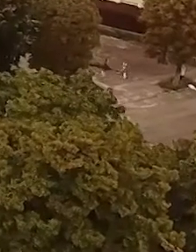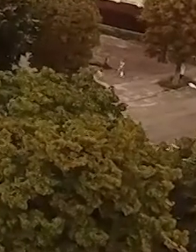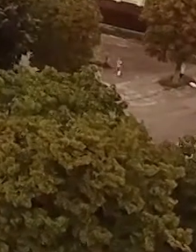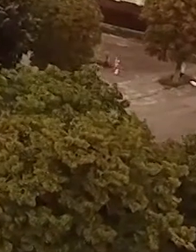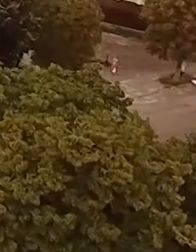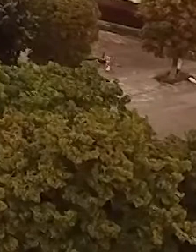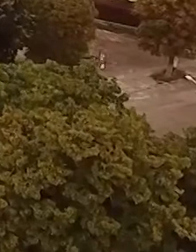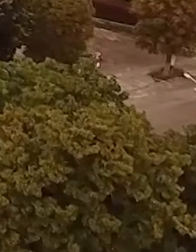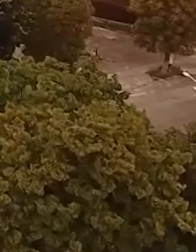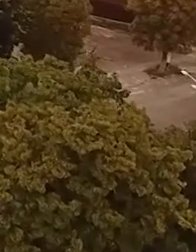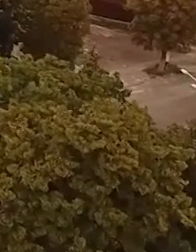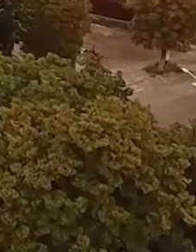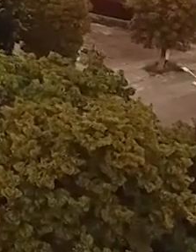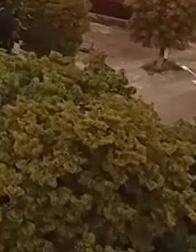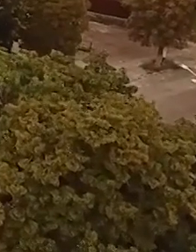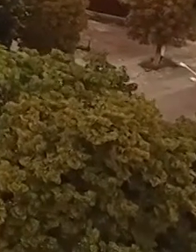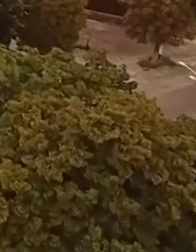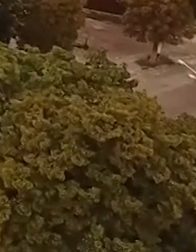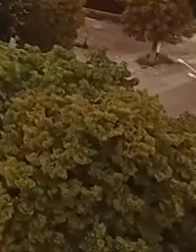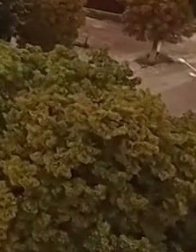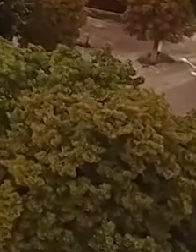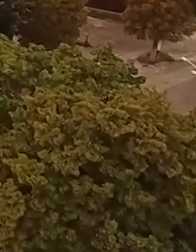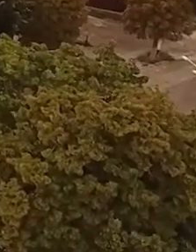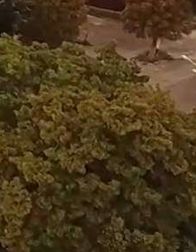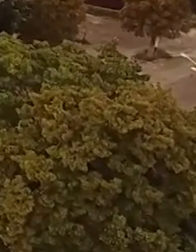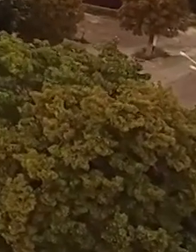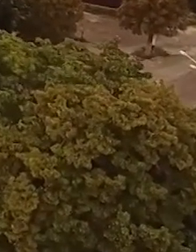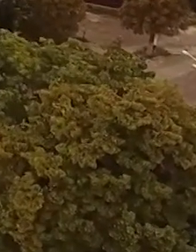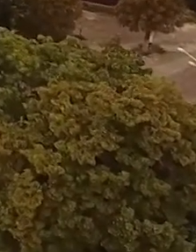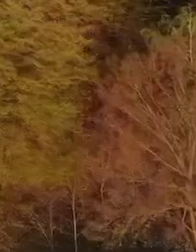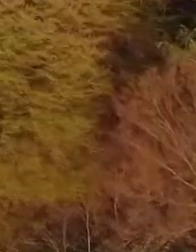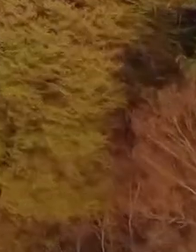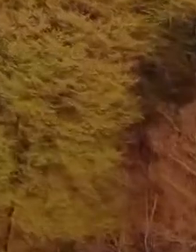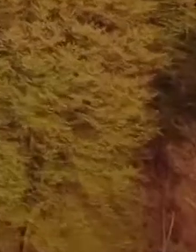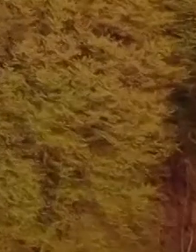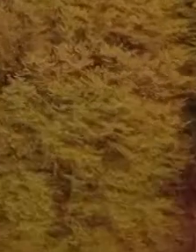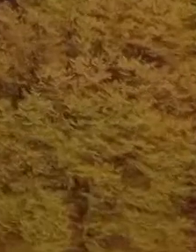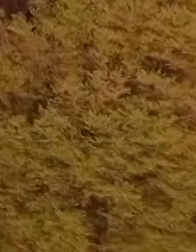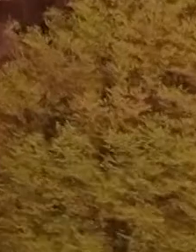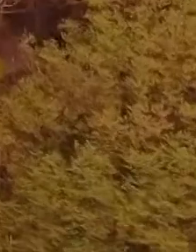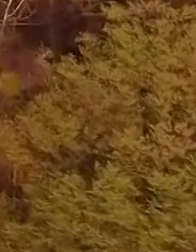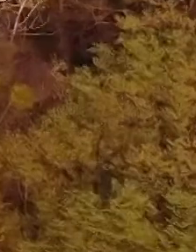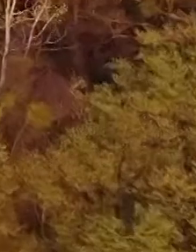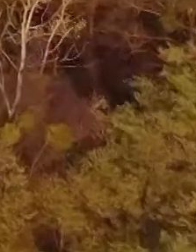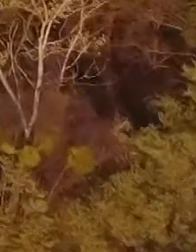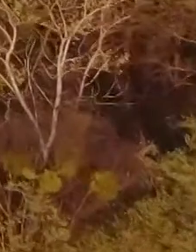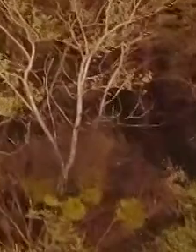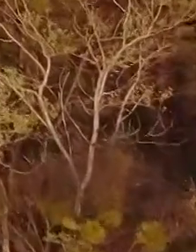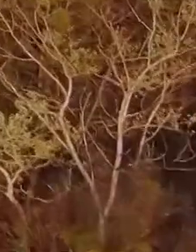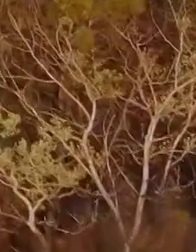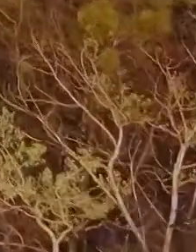За інформацією синоптиків, завтра, 13 листопада, у Житомирі та області буде хмарна погода. Уночі прогнозують дощ.